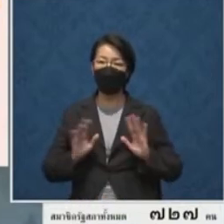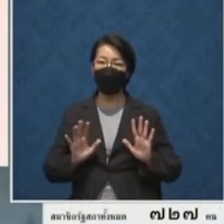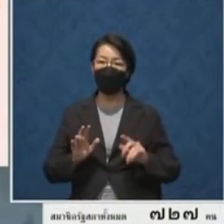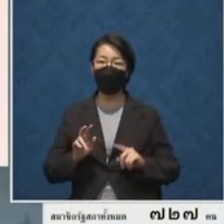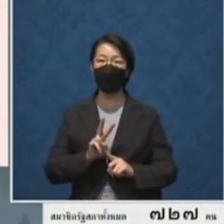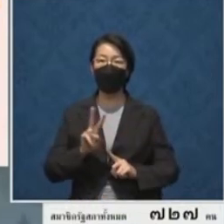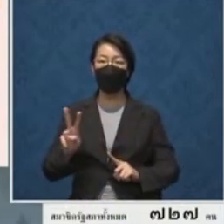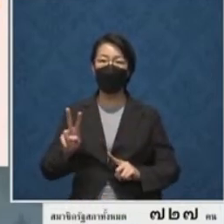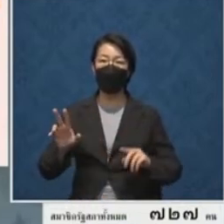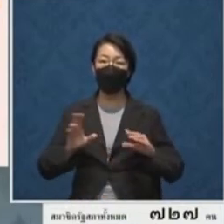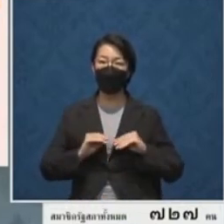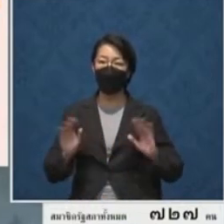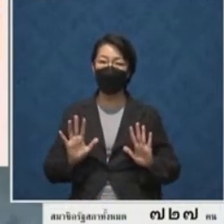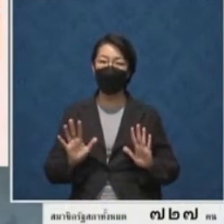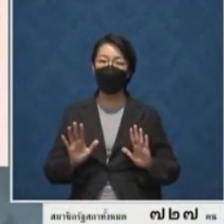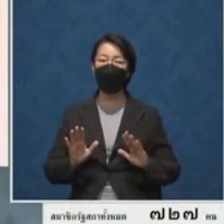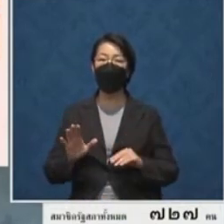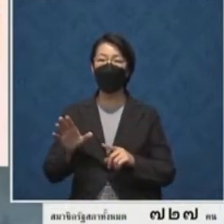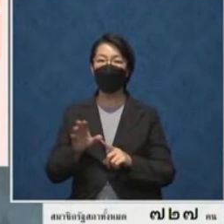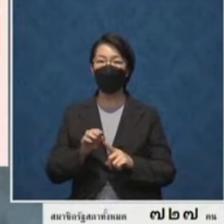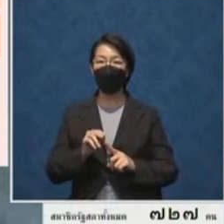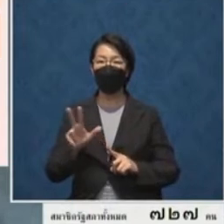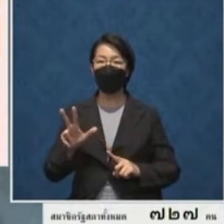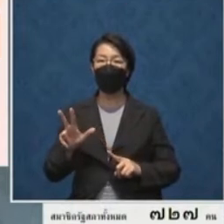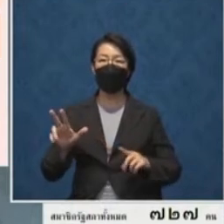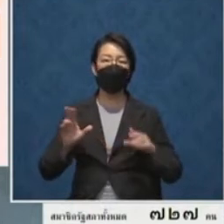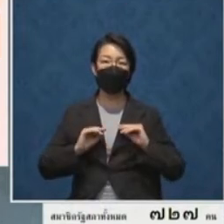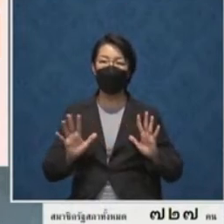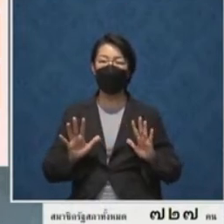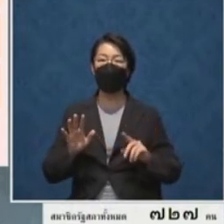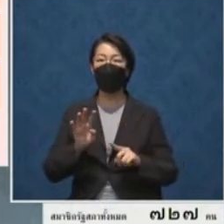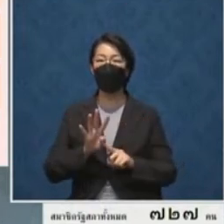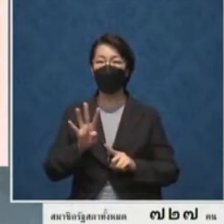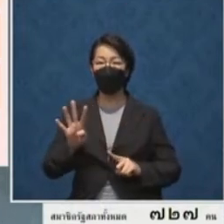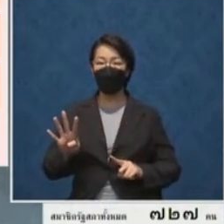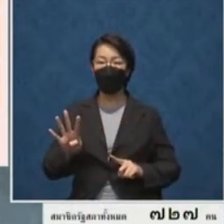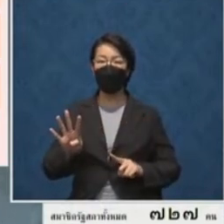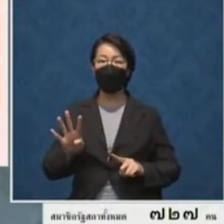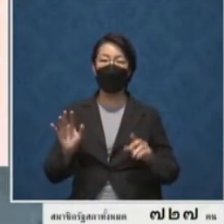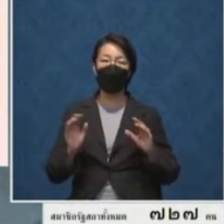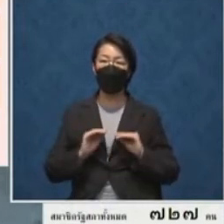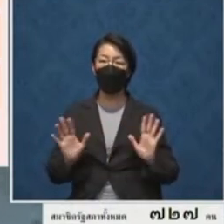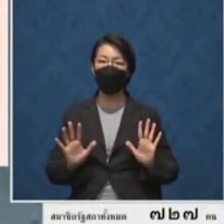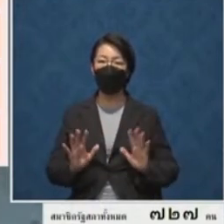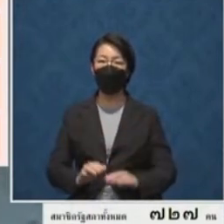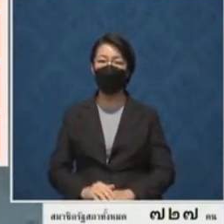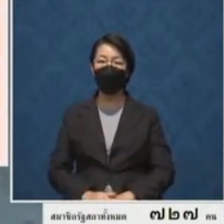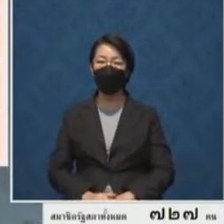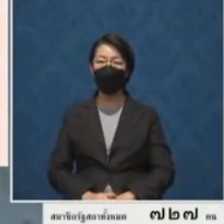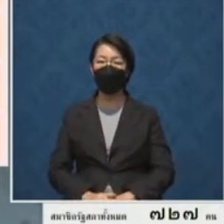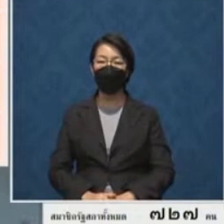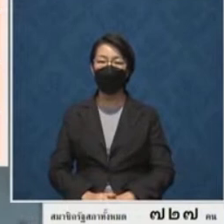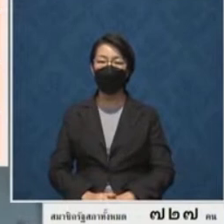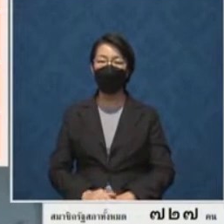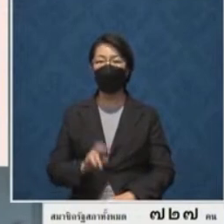ไม่รับหลักการ3ไม่รับหลักการ4ไม่รับหลักการครับ 259ศาสตราจ